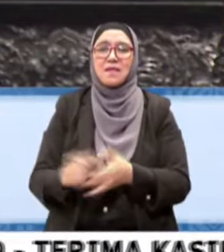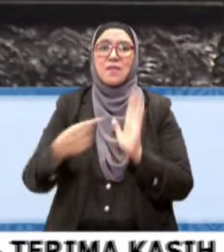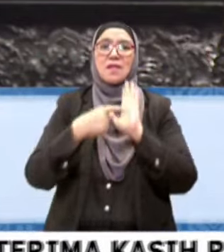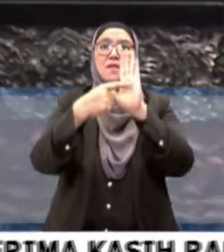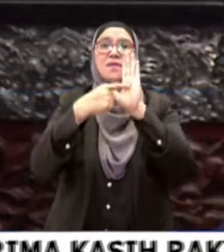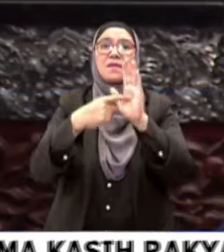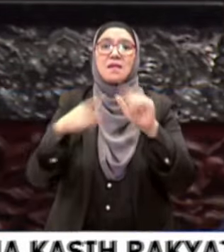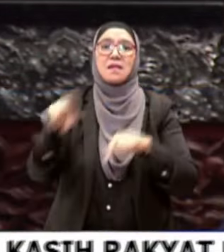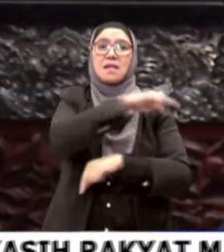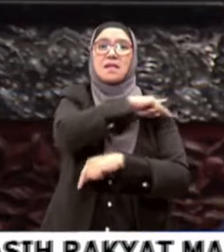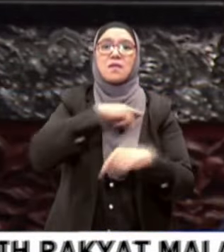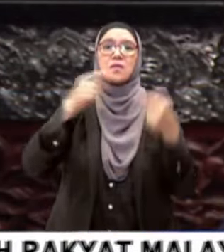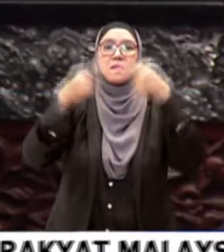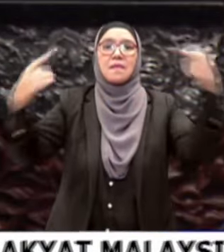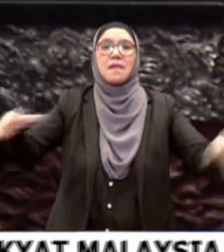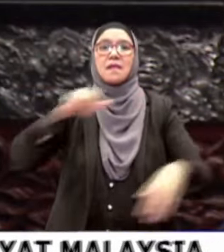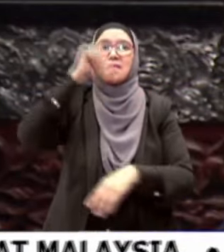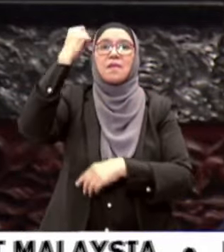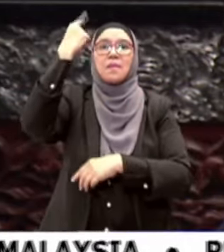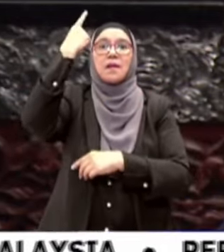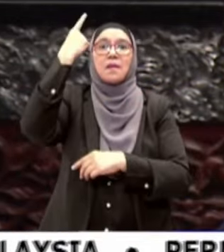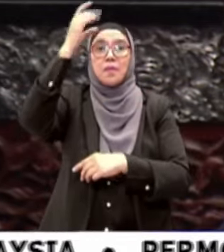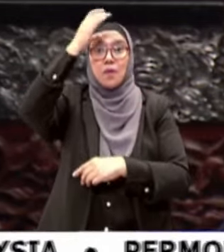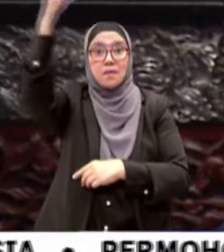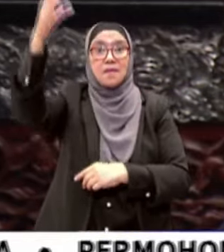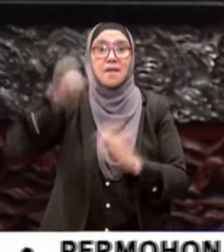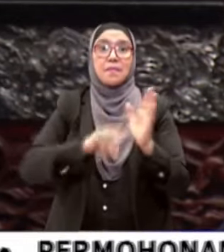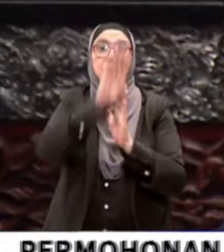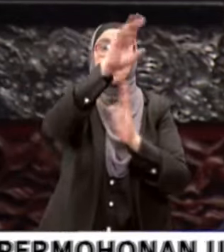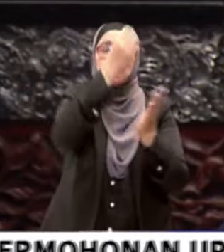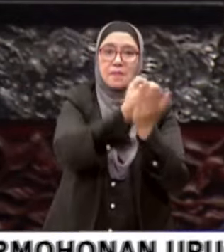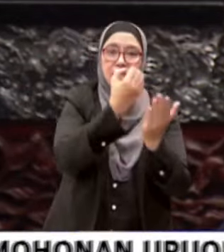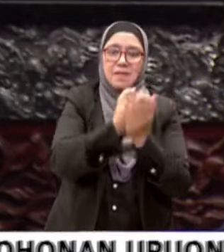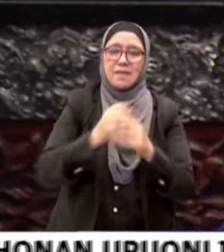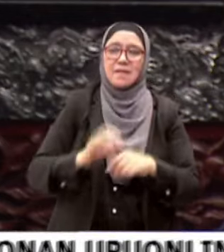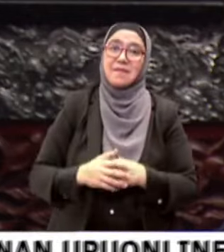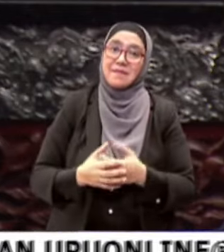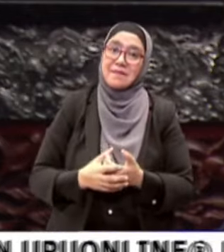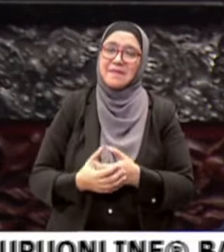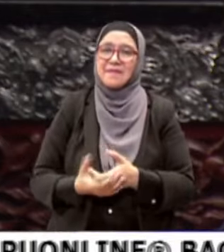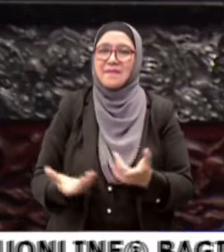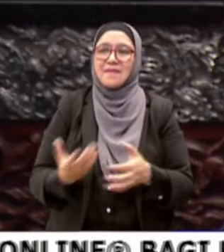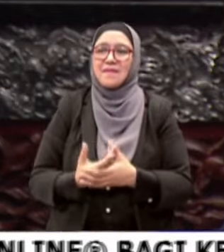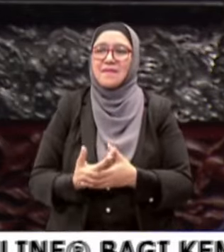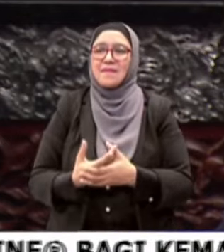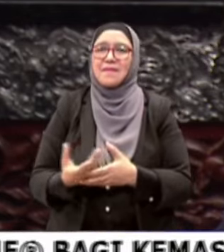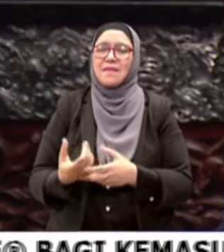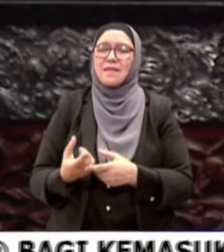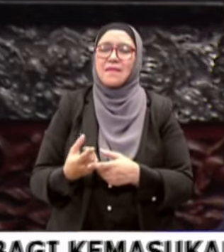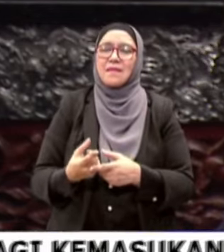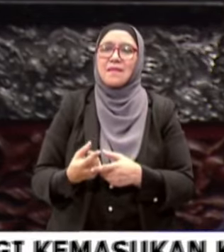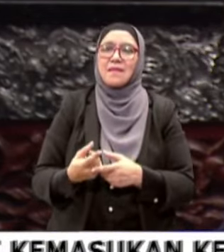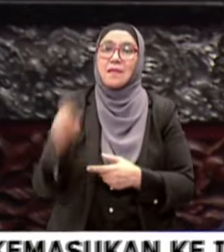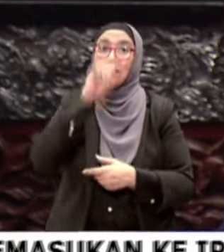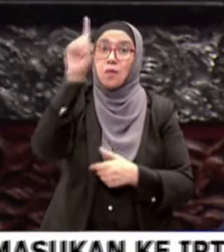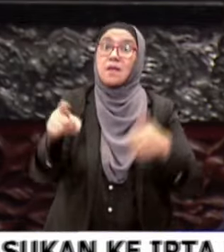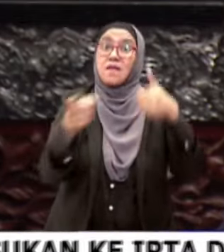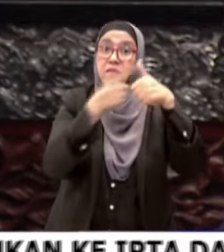pertumbuhan ekonomi dalam jawaban yang pertama pertumbuhan 80-an 7 parados itu